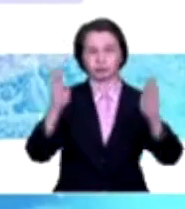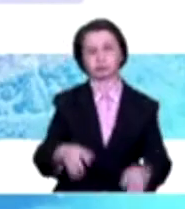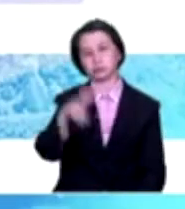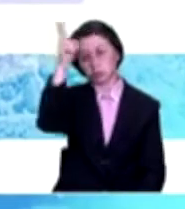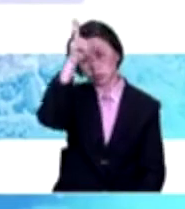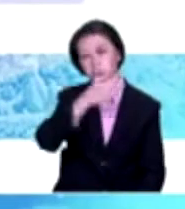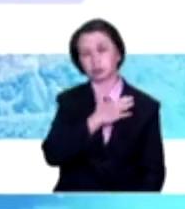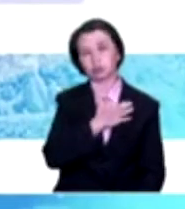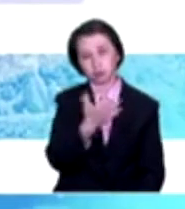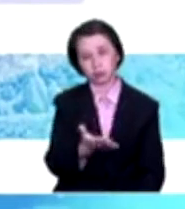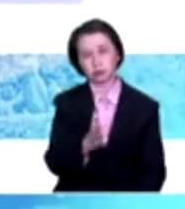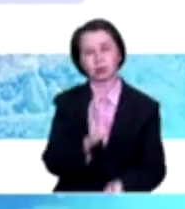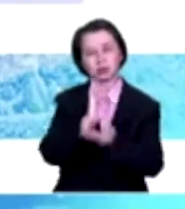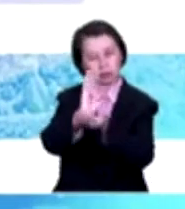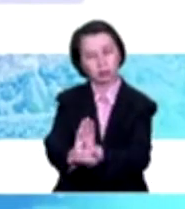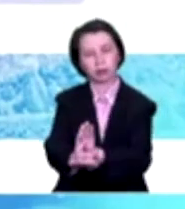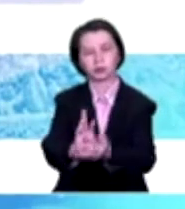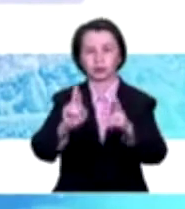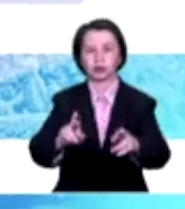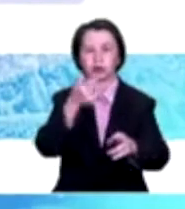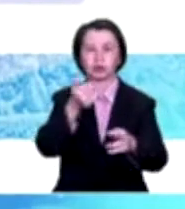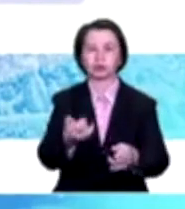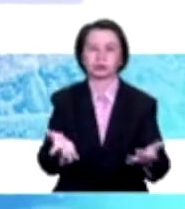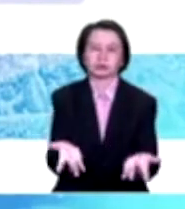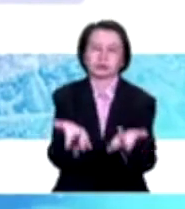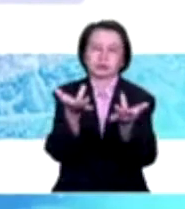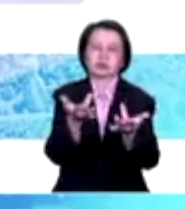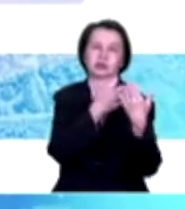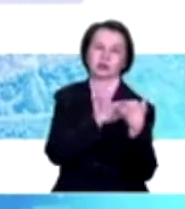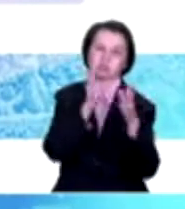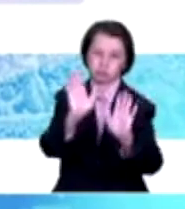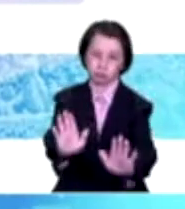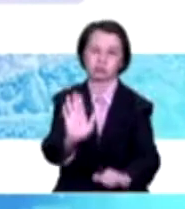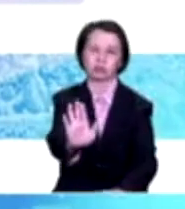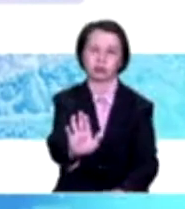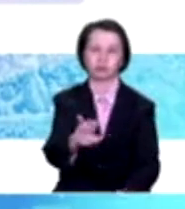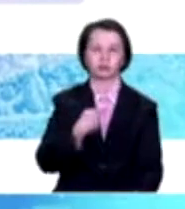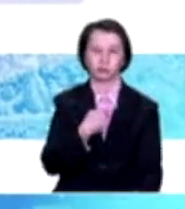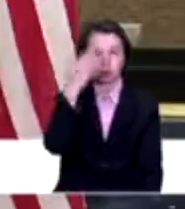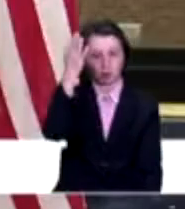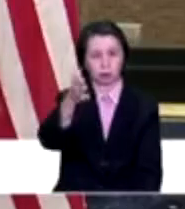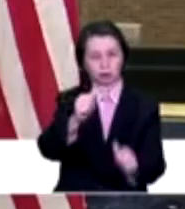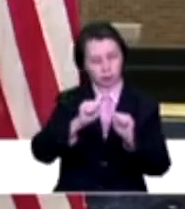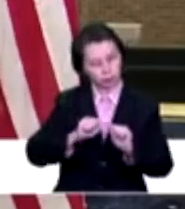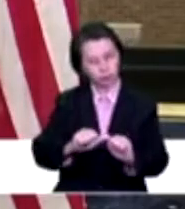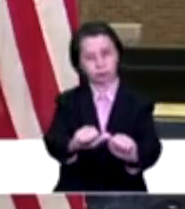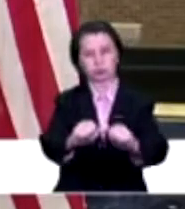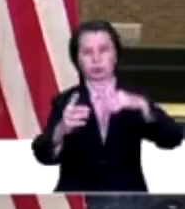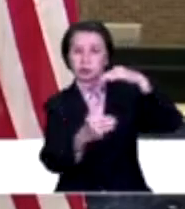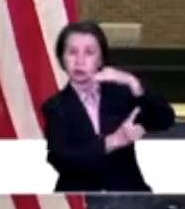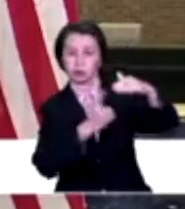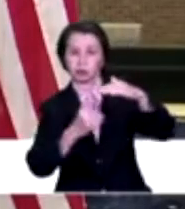Kerajaan komited untuk membantu rakyat meringankan beban kos sara hidup. Kita akan meneruskan